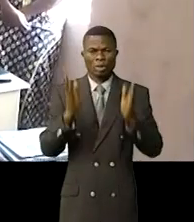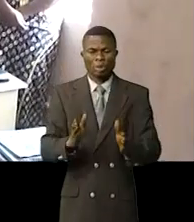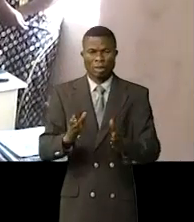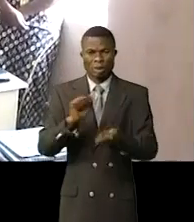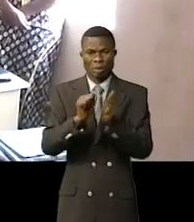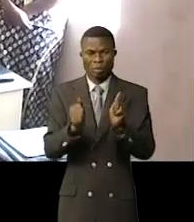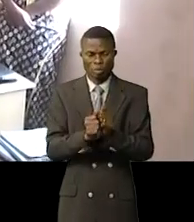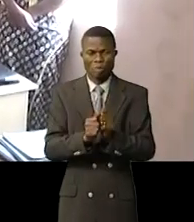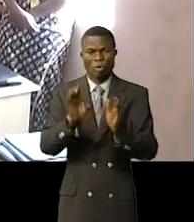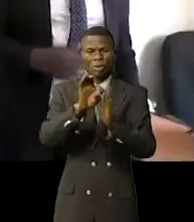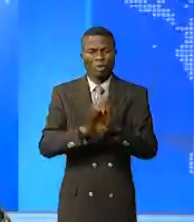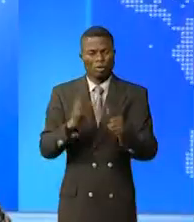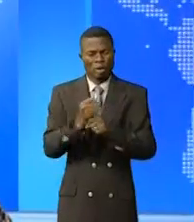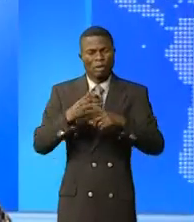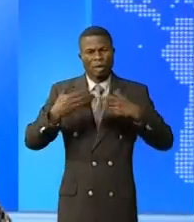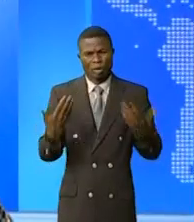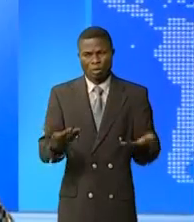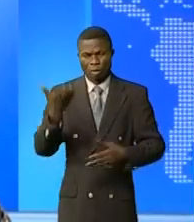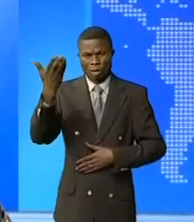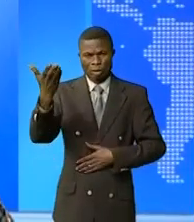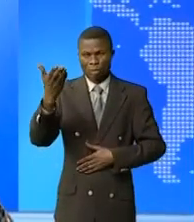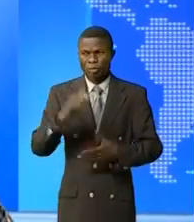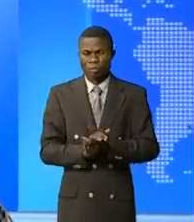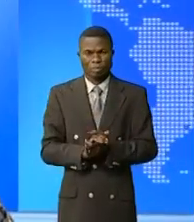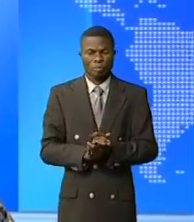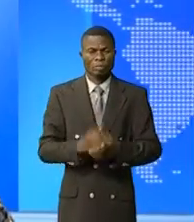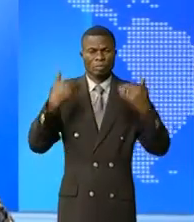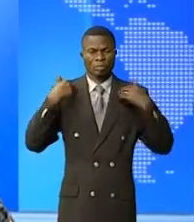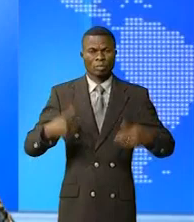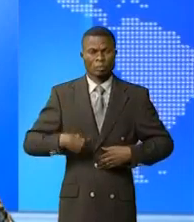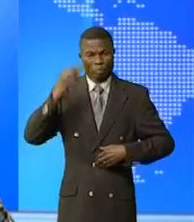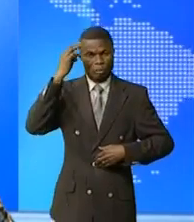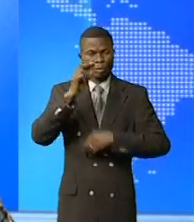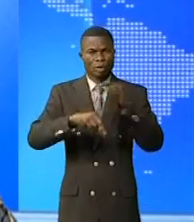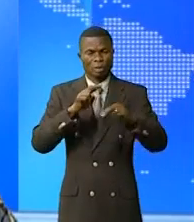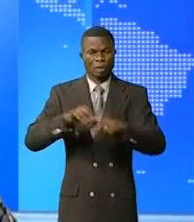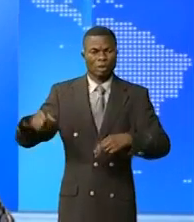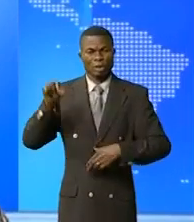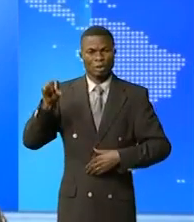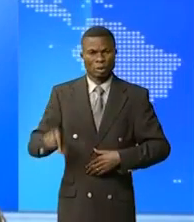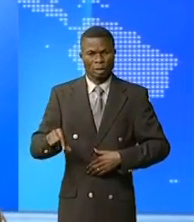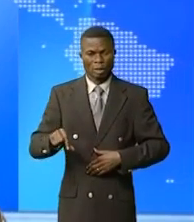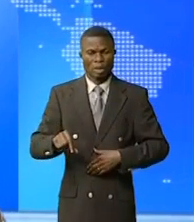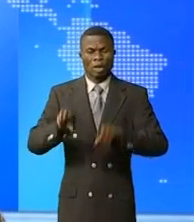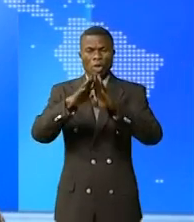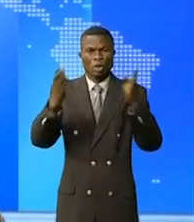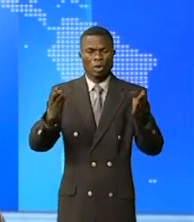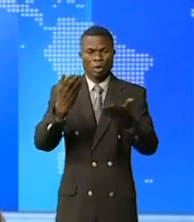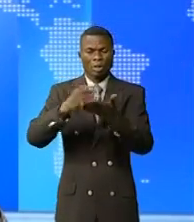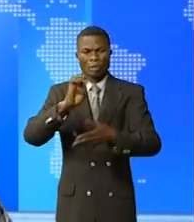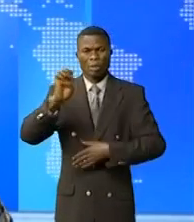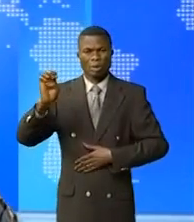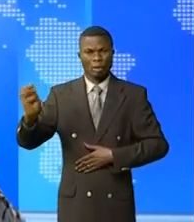sur leurs conditions de travail. En santé, le ministre national Jean-Jacques Mbungani a inauguré dans la partie